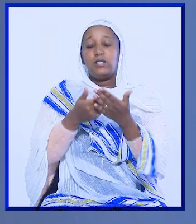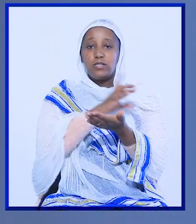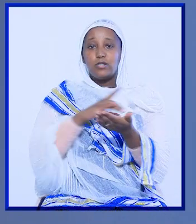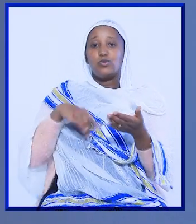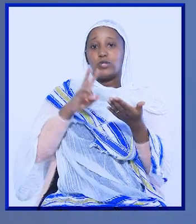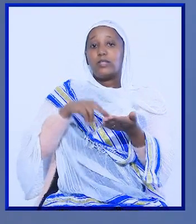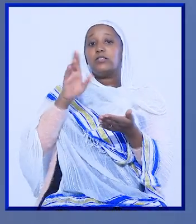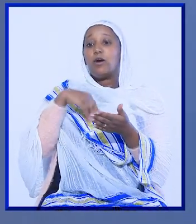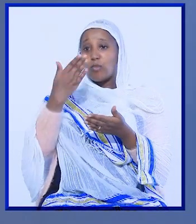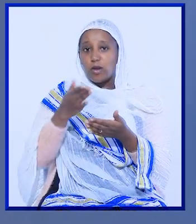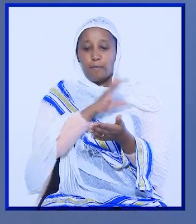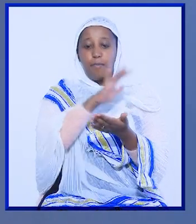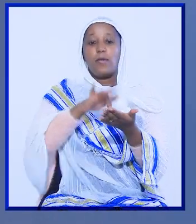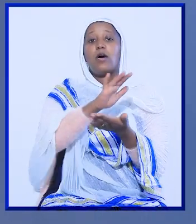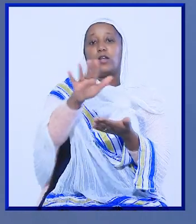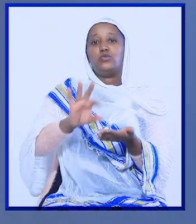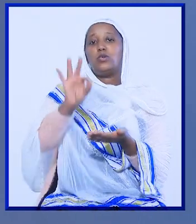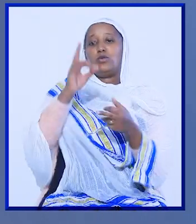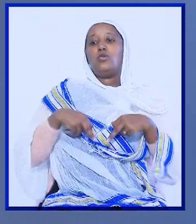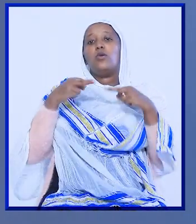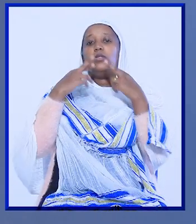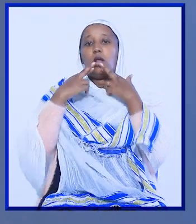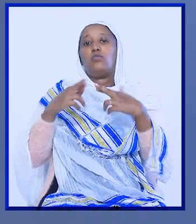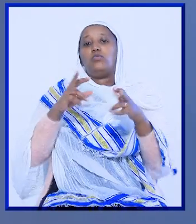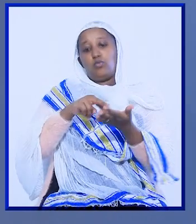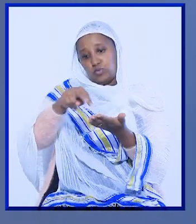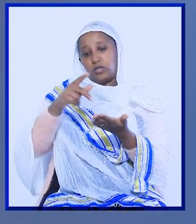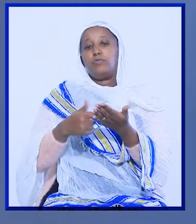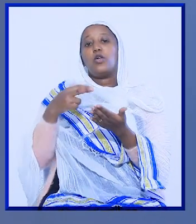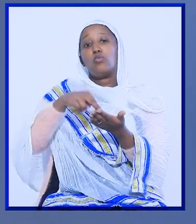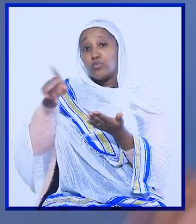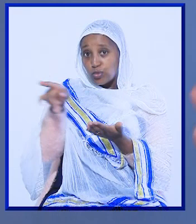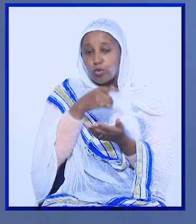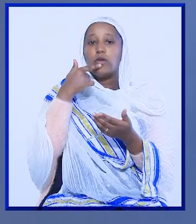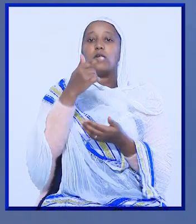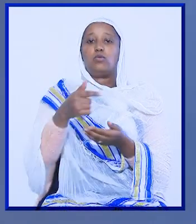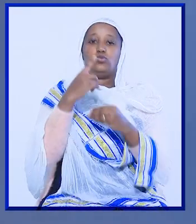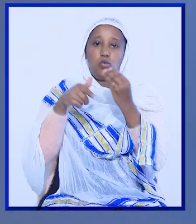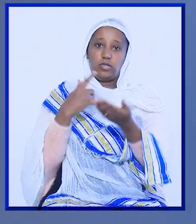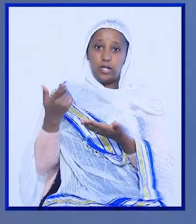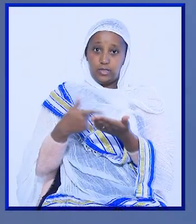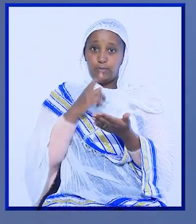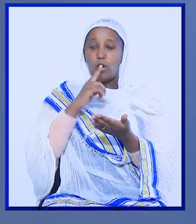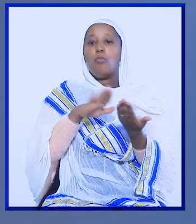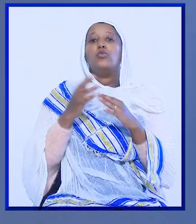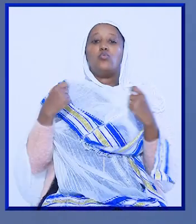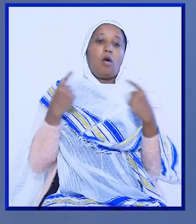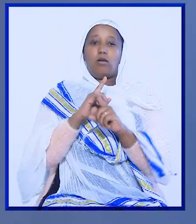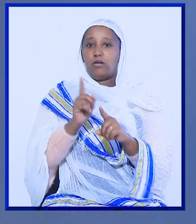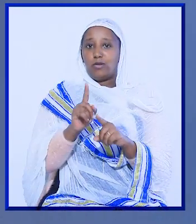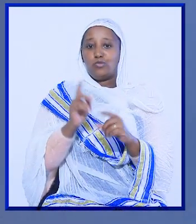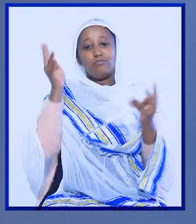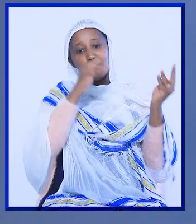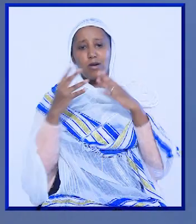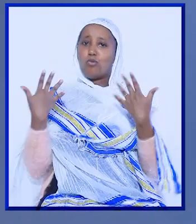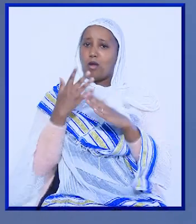ተሰብከዋል። ስለዚህ ክርስቶስ ከተነሳ በኋላ በመካከላቸው ተገኝቷል፣ ህይወትን አውጆላቸዋል። ጉዟቸውም ይሄ ጉዞ እንደሆነ ነግሯቸዋል። ስለዚህ